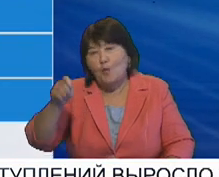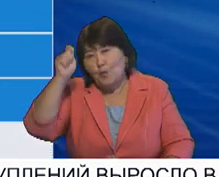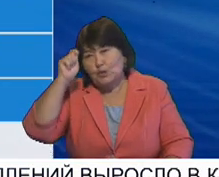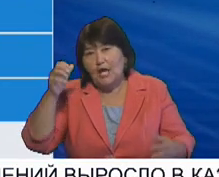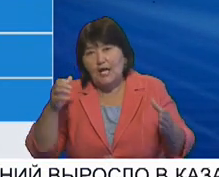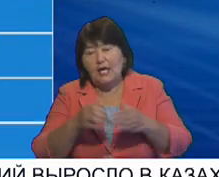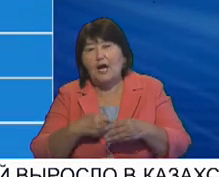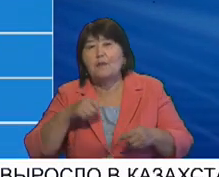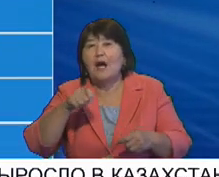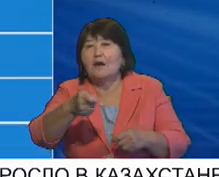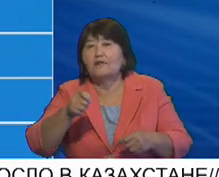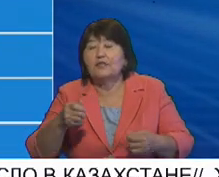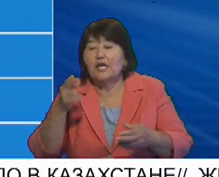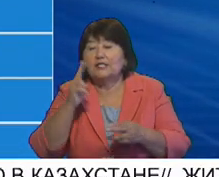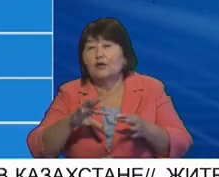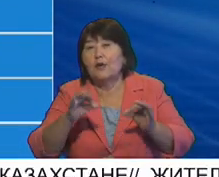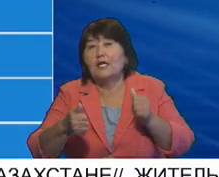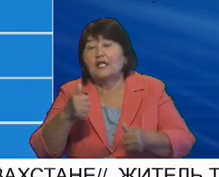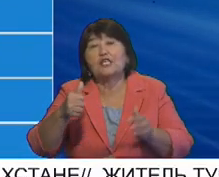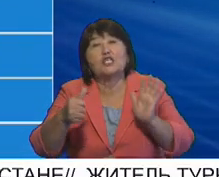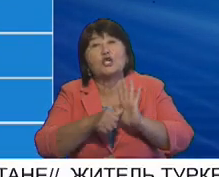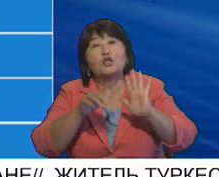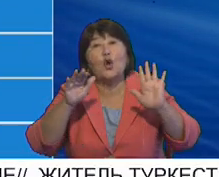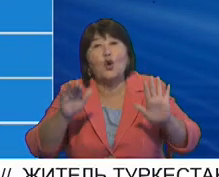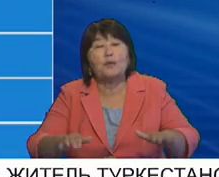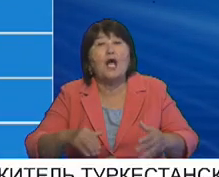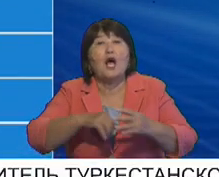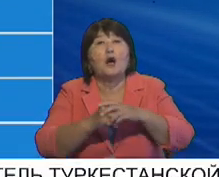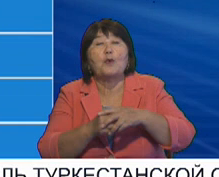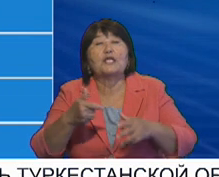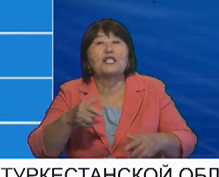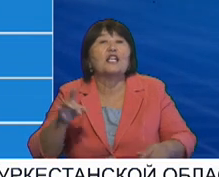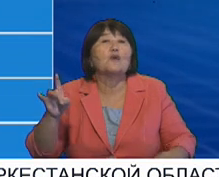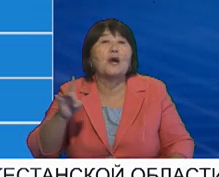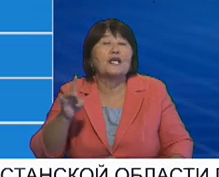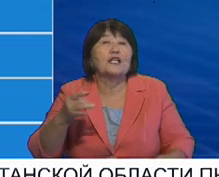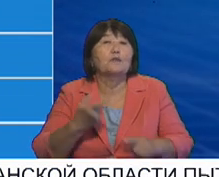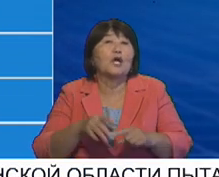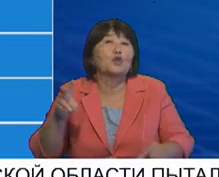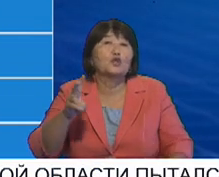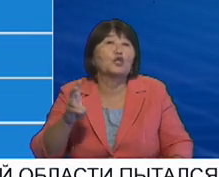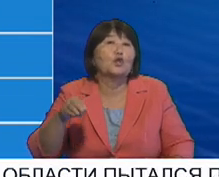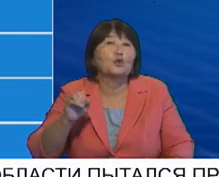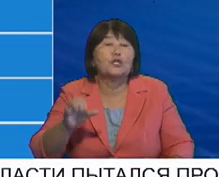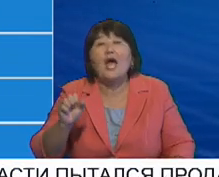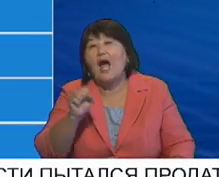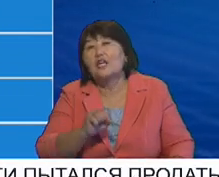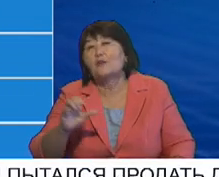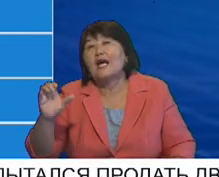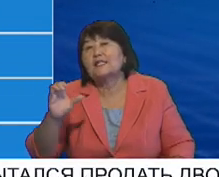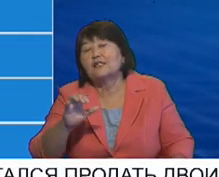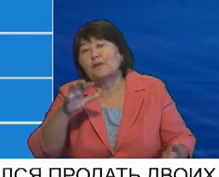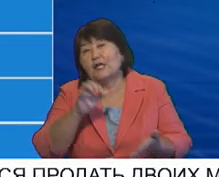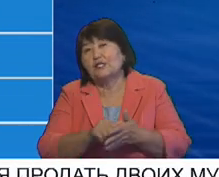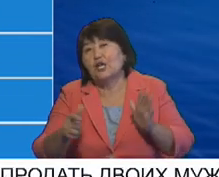по фехтованию на шпаге завершила Олимпийские игры на 6-м месте. Борцы греко-римского стиля Нурсултан Турсынов и Алимхан Сыздыков